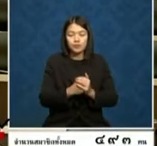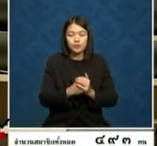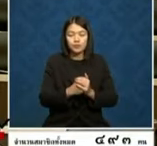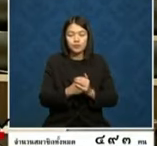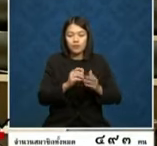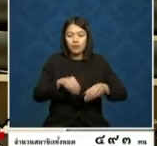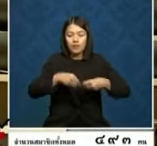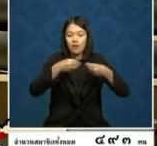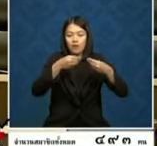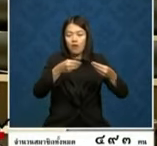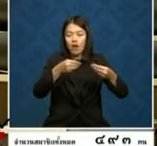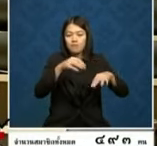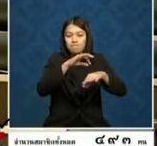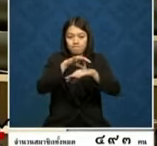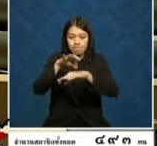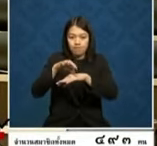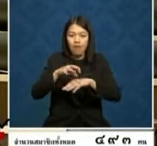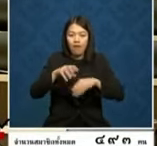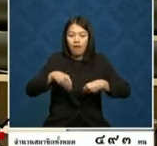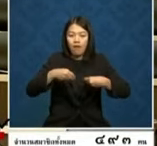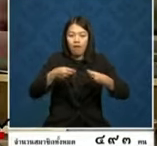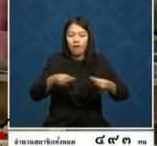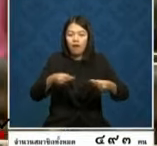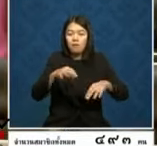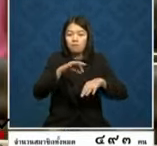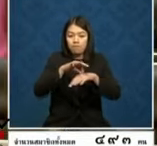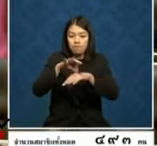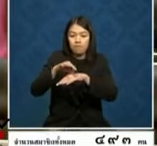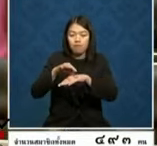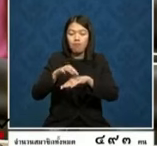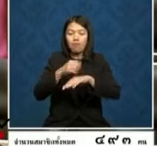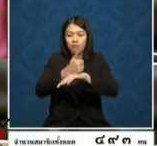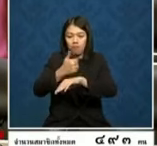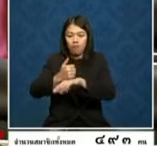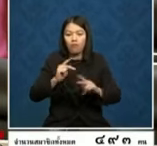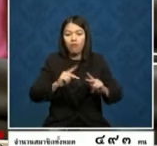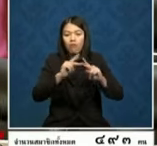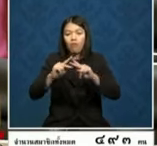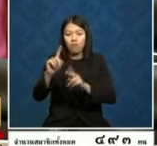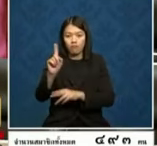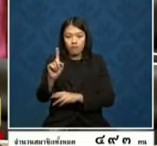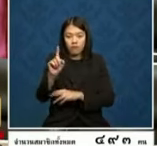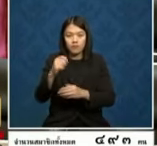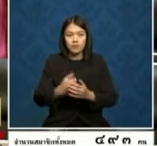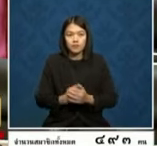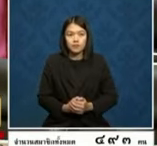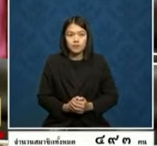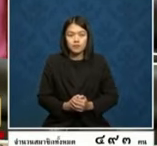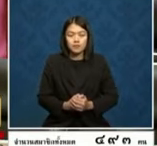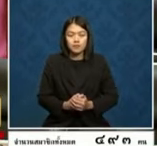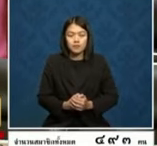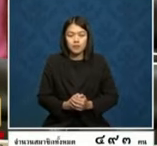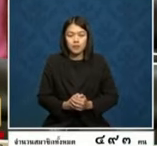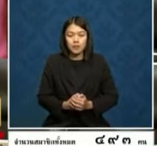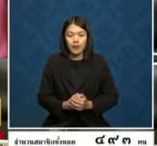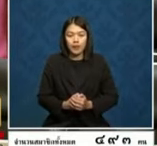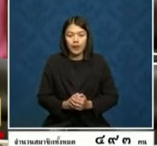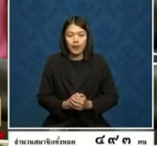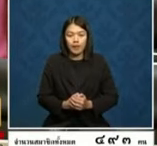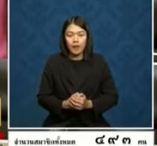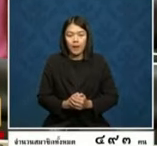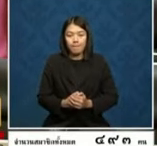ทรงพระกรุณาโปรดเกล้าโปรดกระหม่อมแต่งตั้งรัฐมนตรีดังต่อไปนี้นายภูมิธรรม